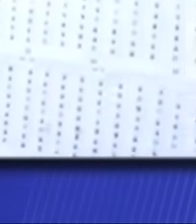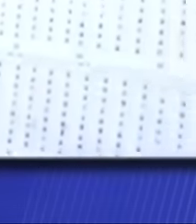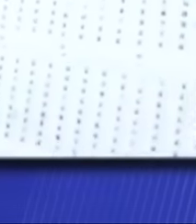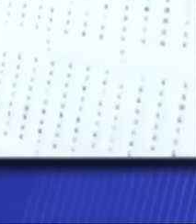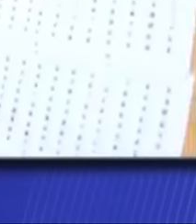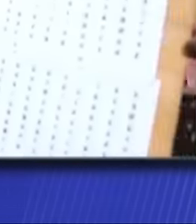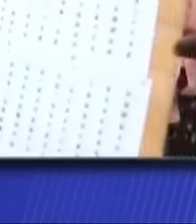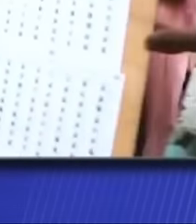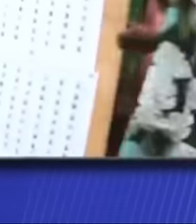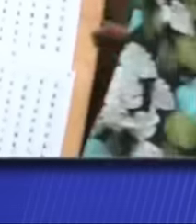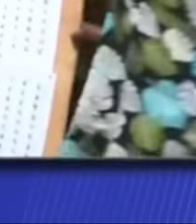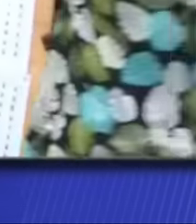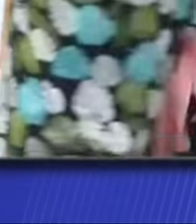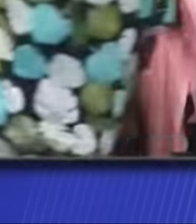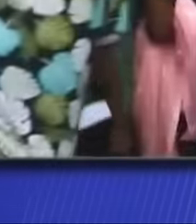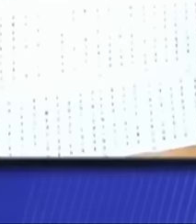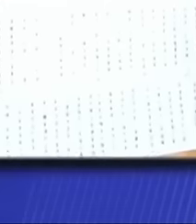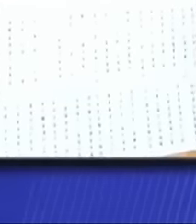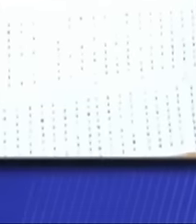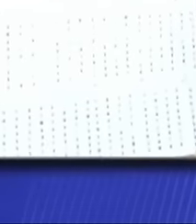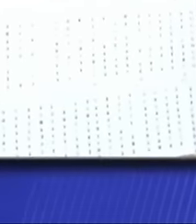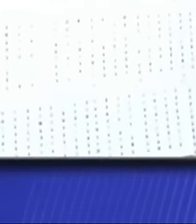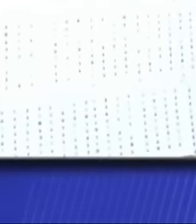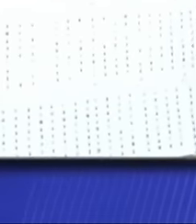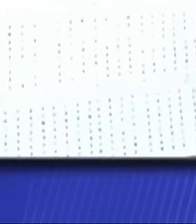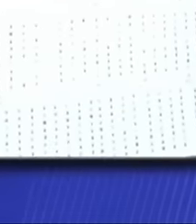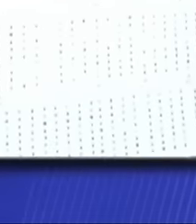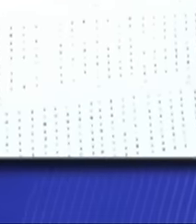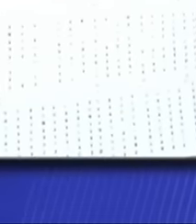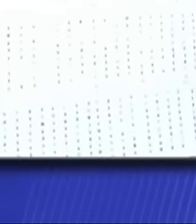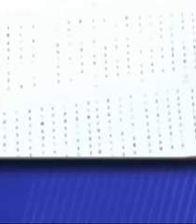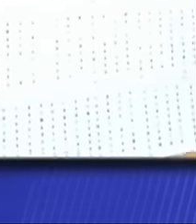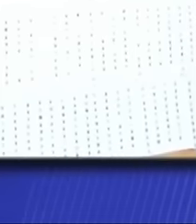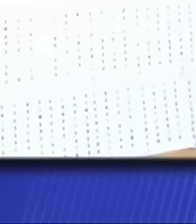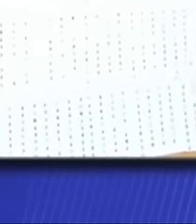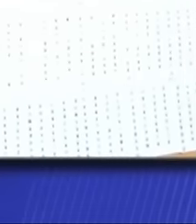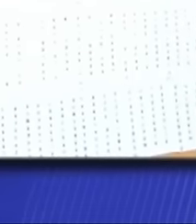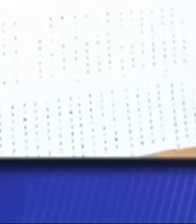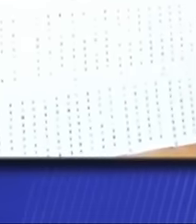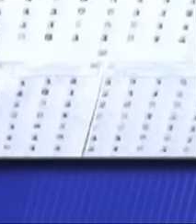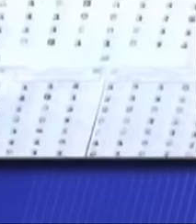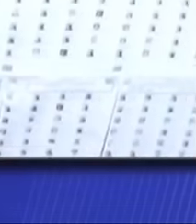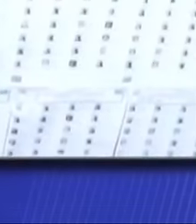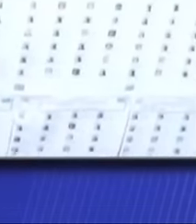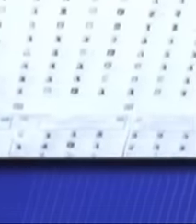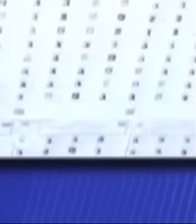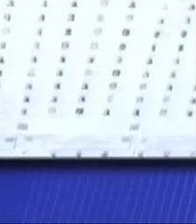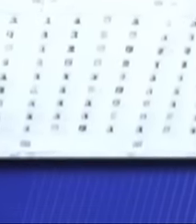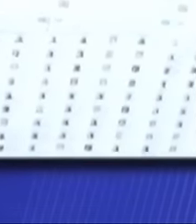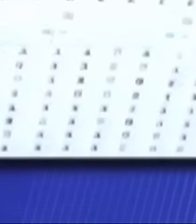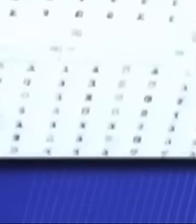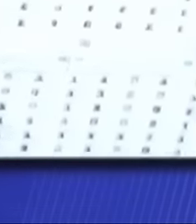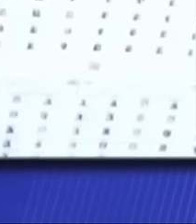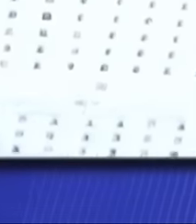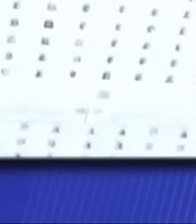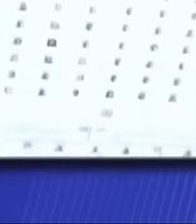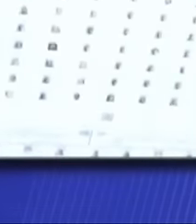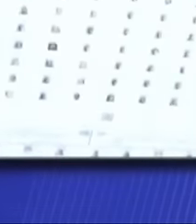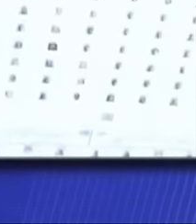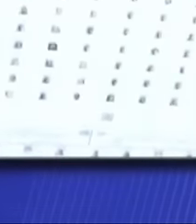des antennes dans tout le pays. Patricien Seya, rapporteur de la centrale électorale, a fait une descente sur le terrain à Kinshasa, vous allez le